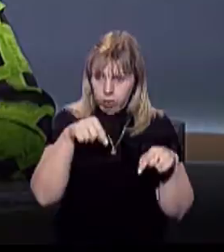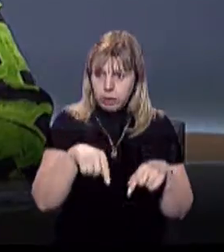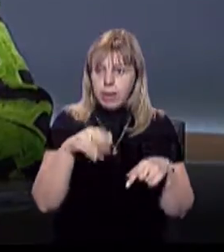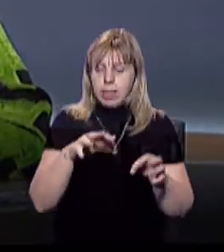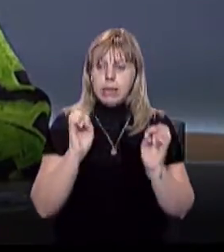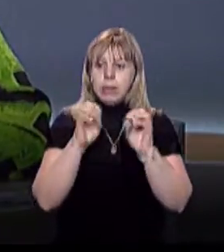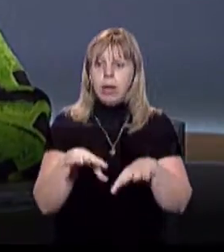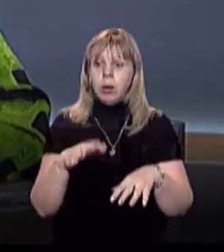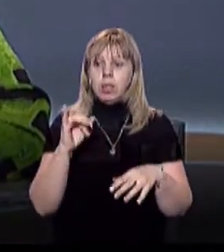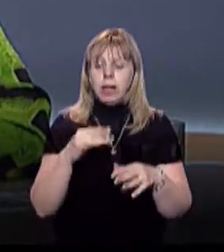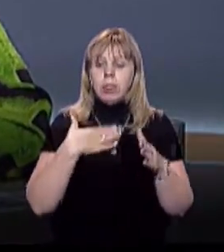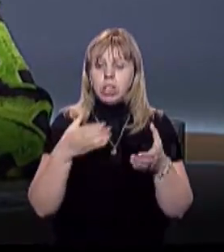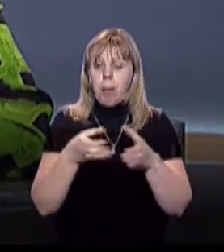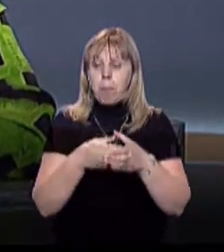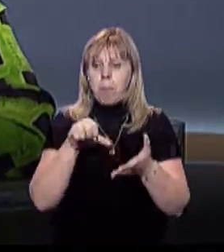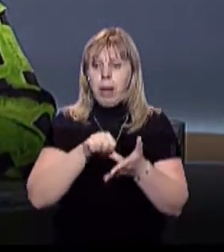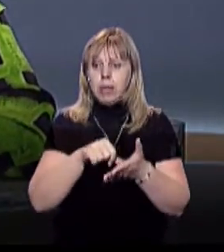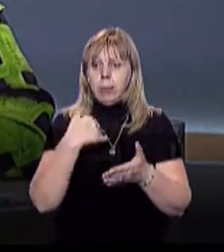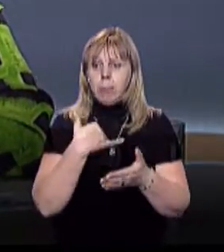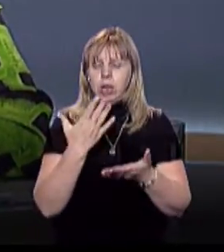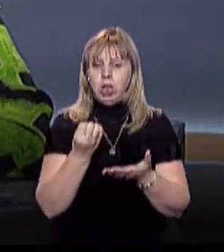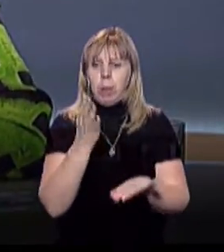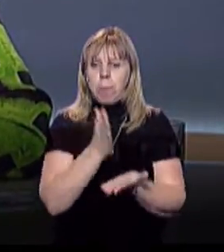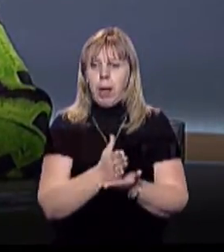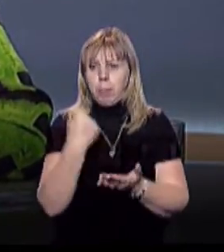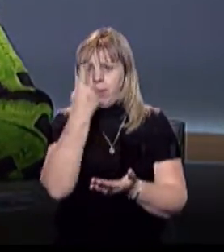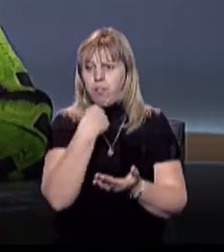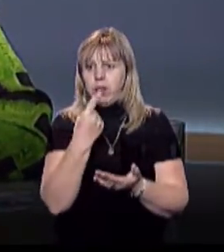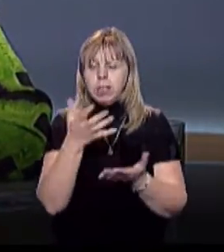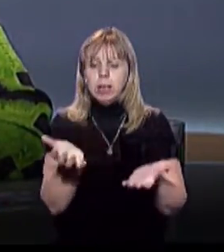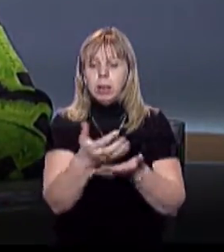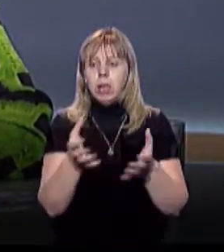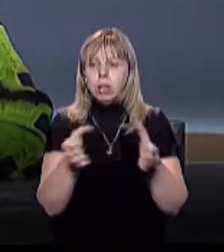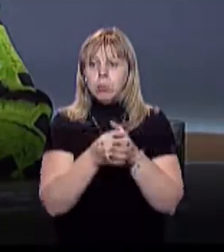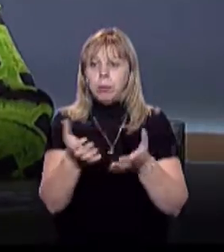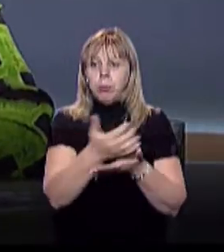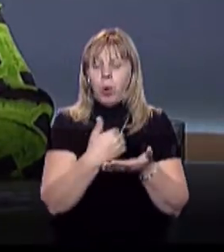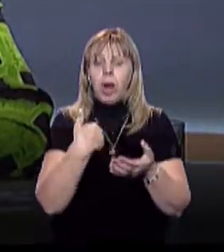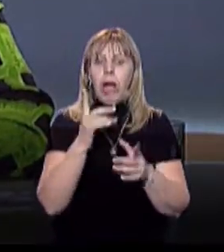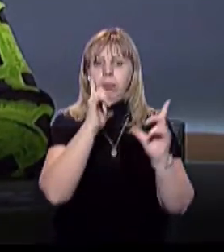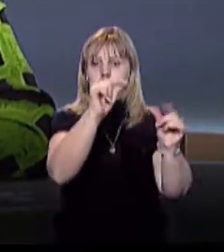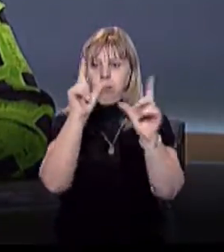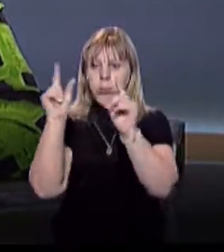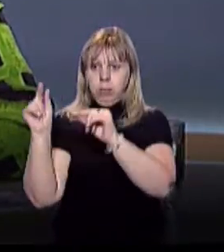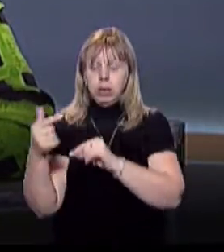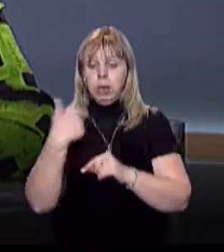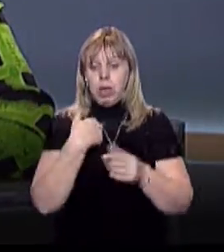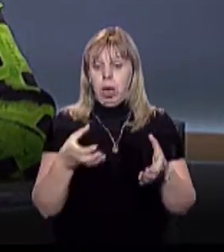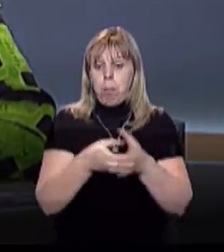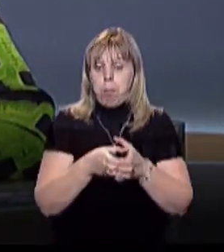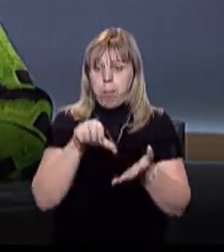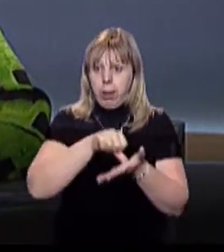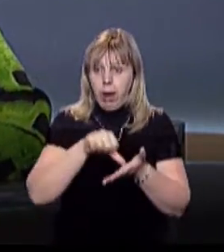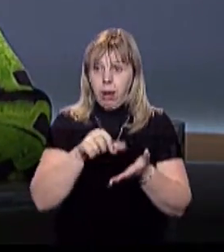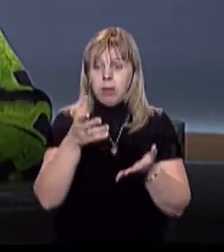які здають нашій бригаді, бо ми ще маємо такий вид забору крові, як виїзди у райони. Наша бригада,